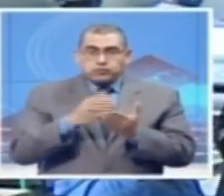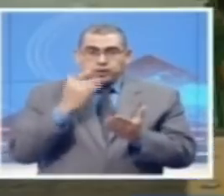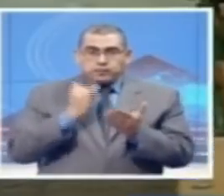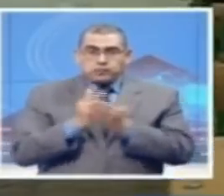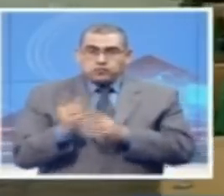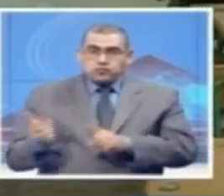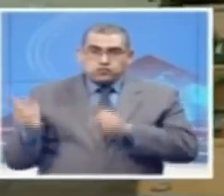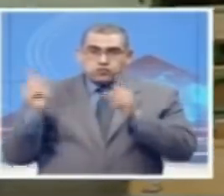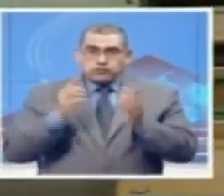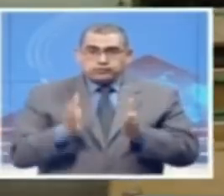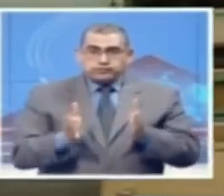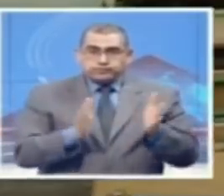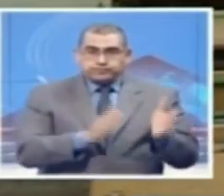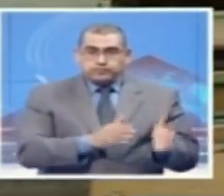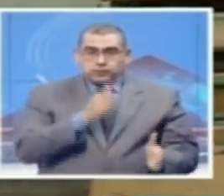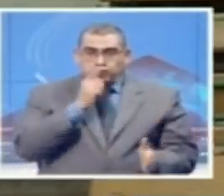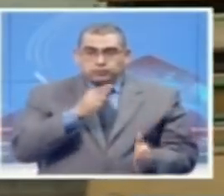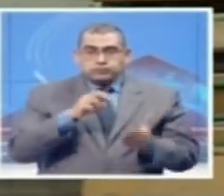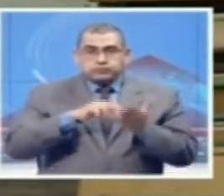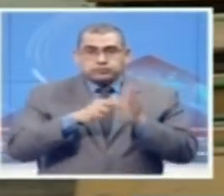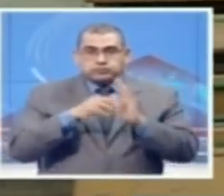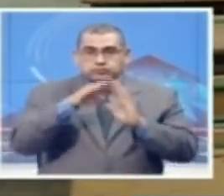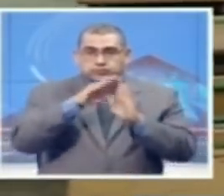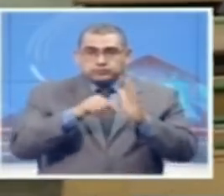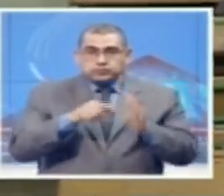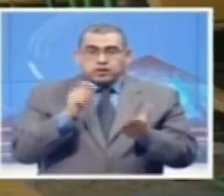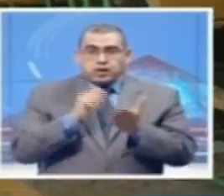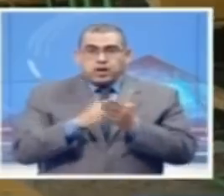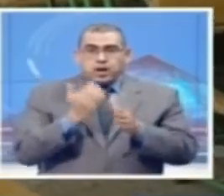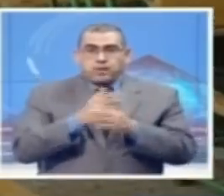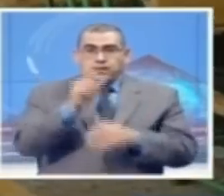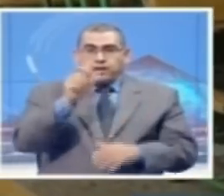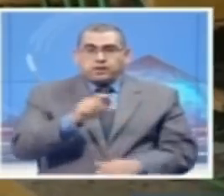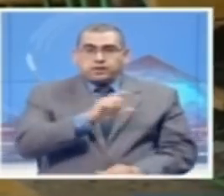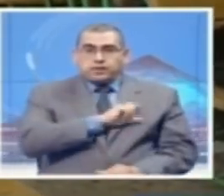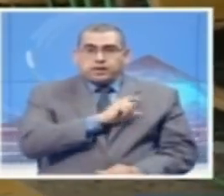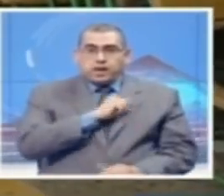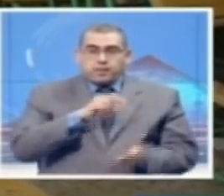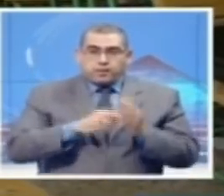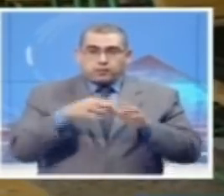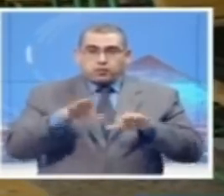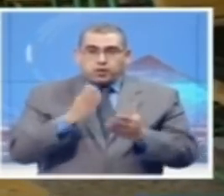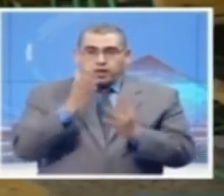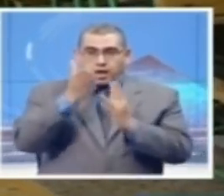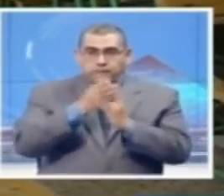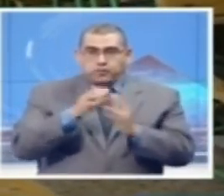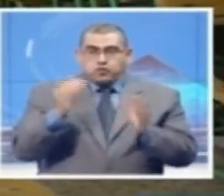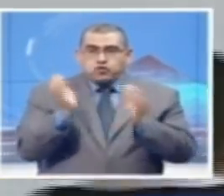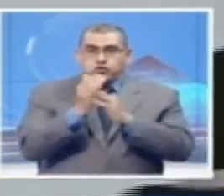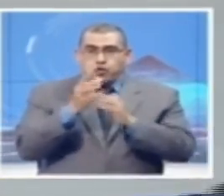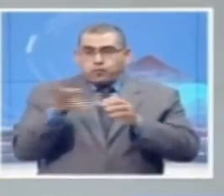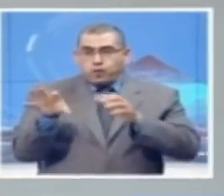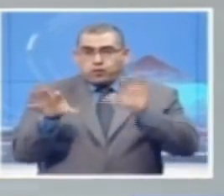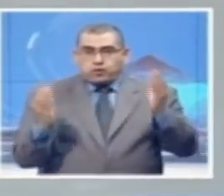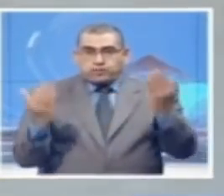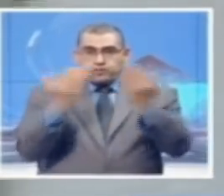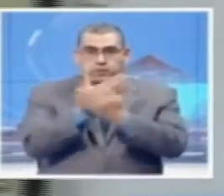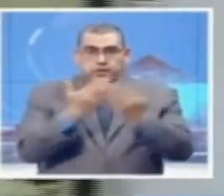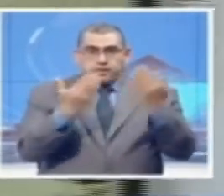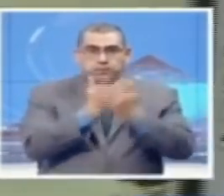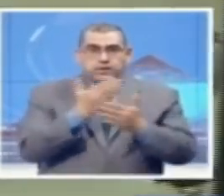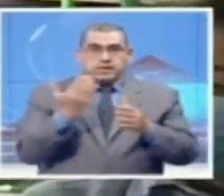الوباء. اجراء اخر يضمن وقايه الطلبه وهو تقسيم الطلاب على ايام دراسيه عده